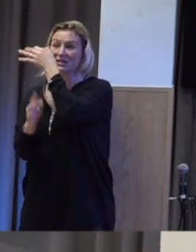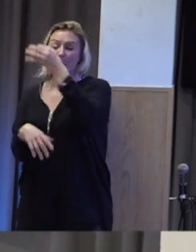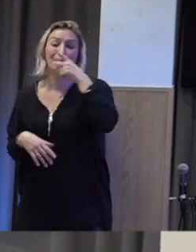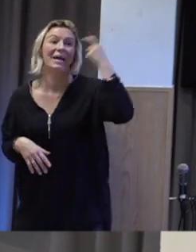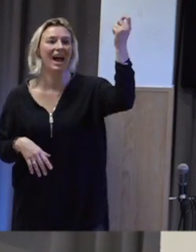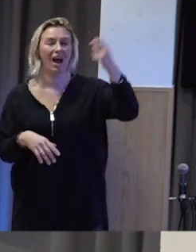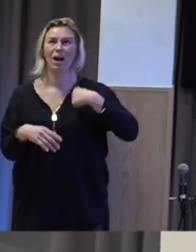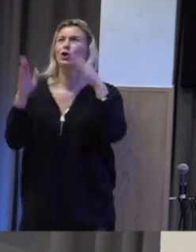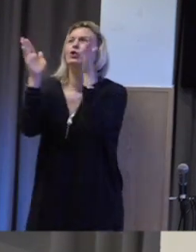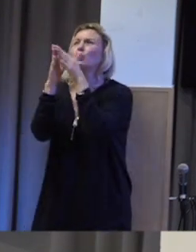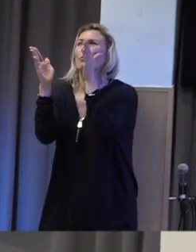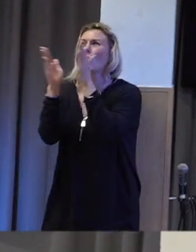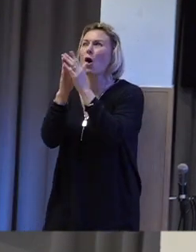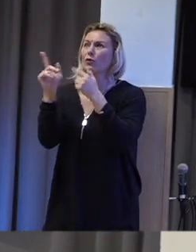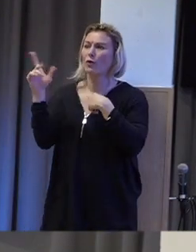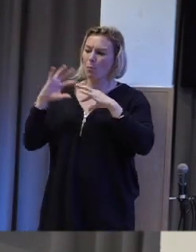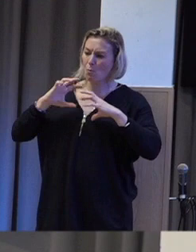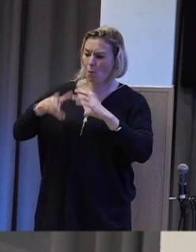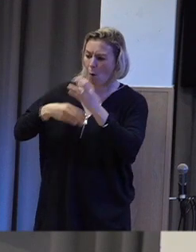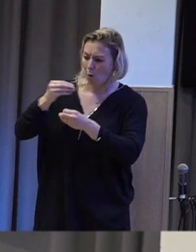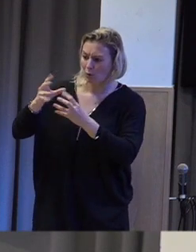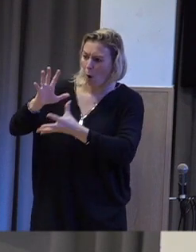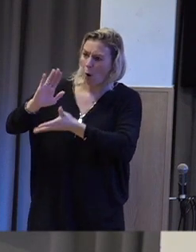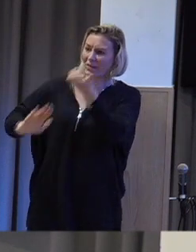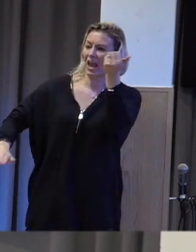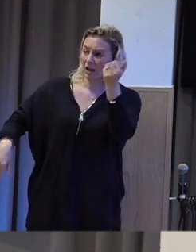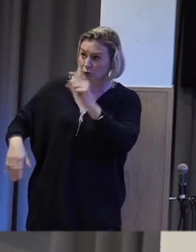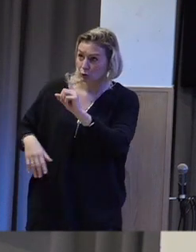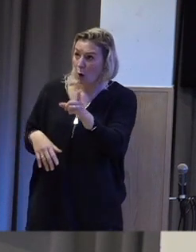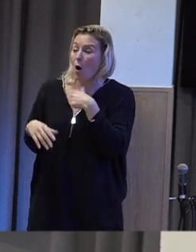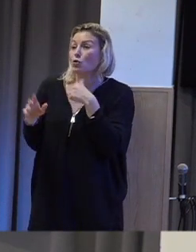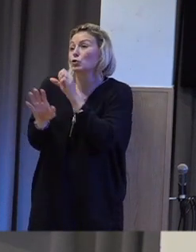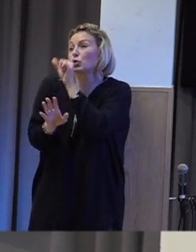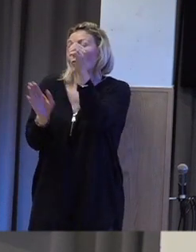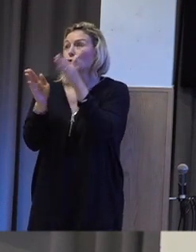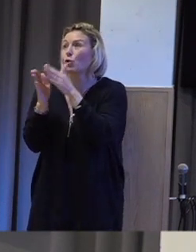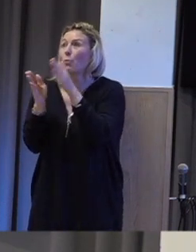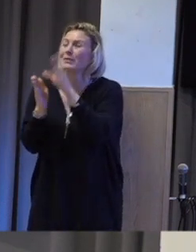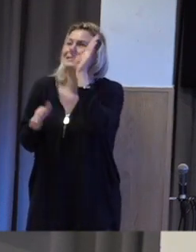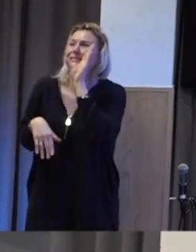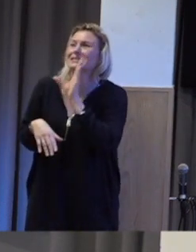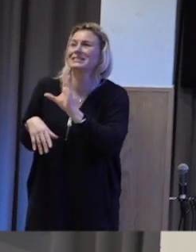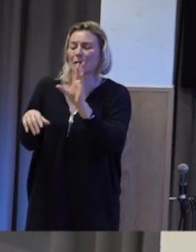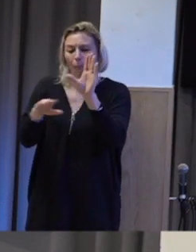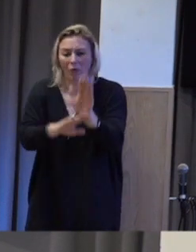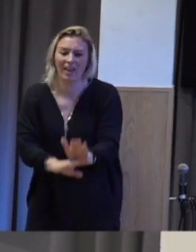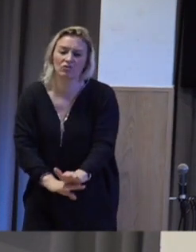ne te demande pas de les ôter du monde. Non, loin de là. Je te demande juste de les